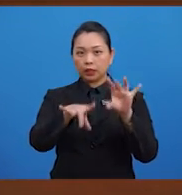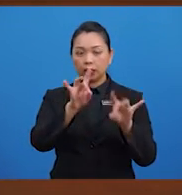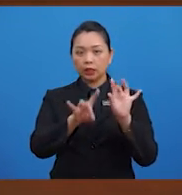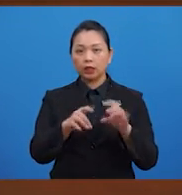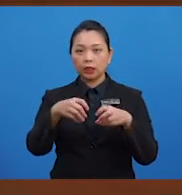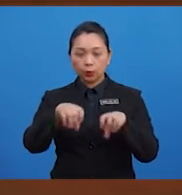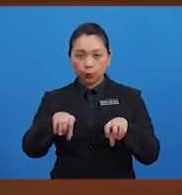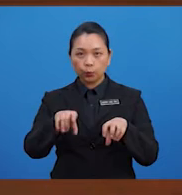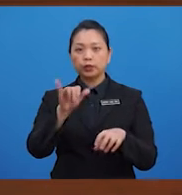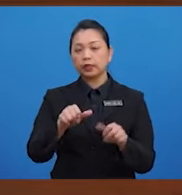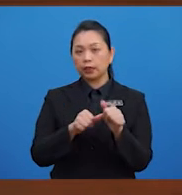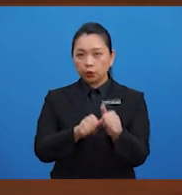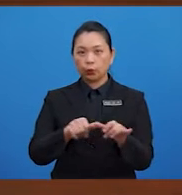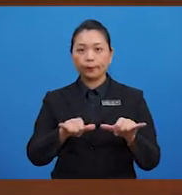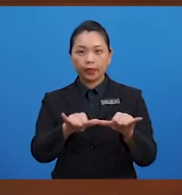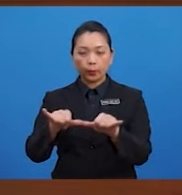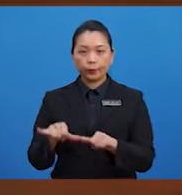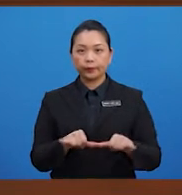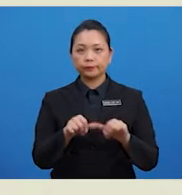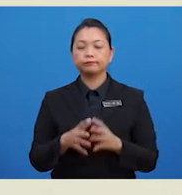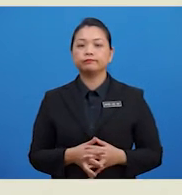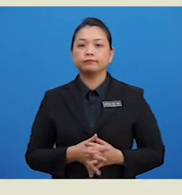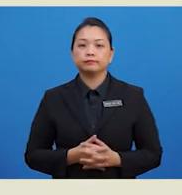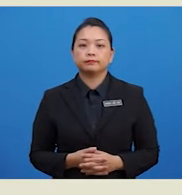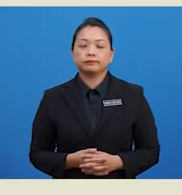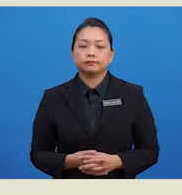yang menepati piawaian.